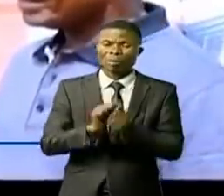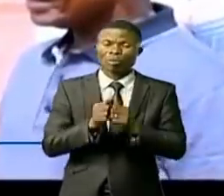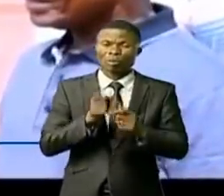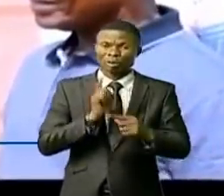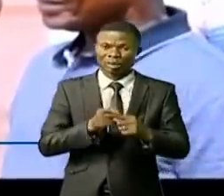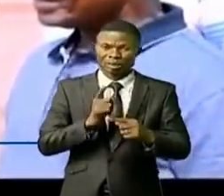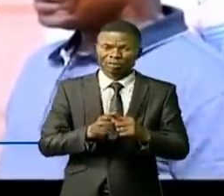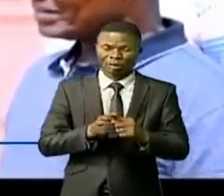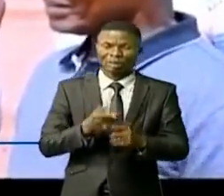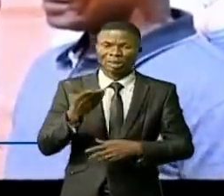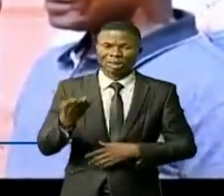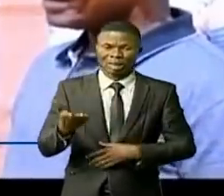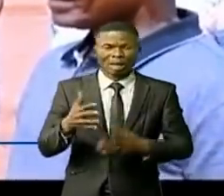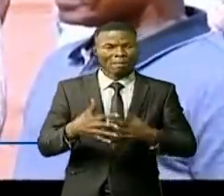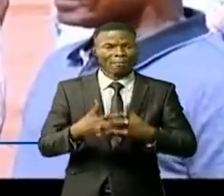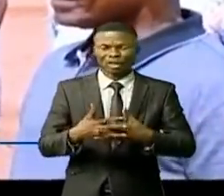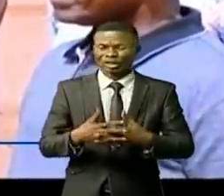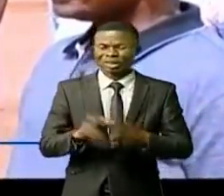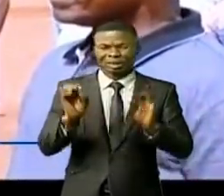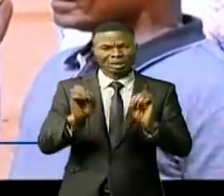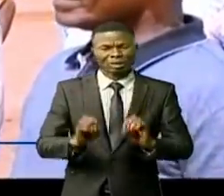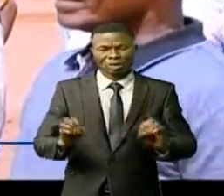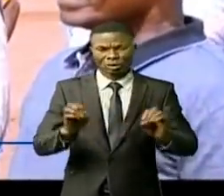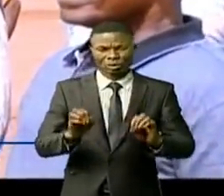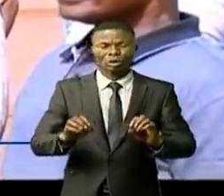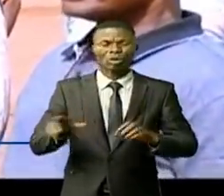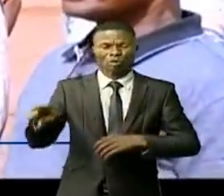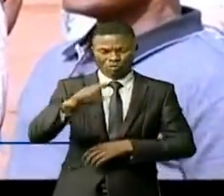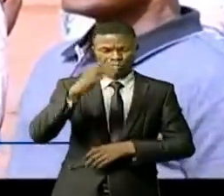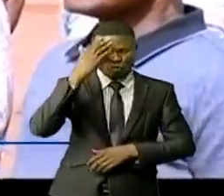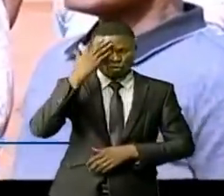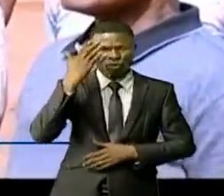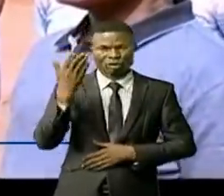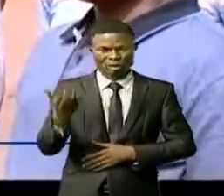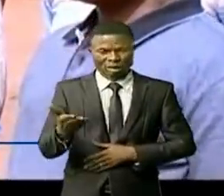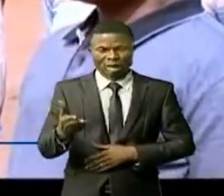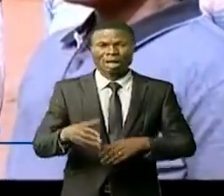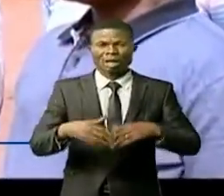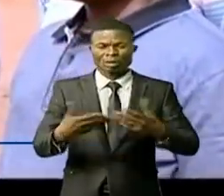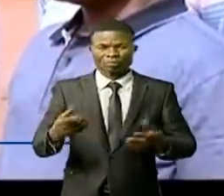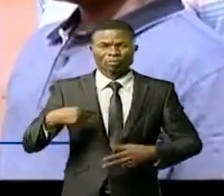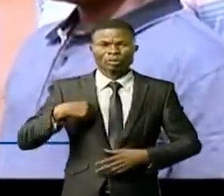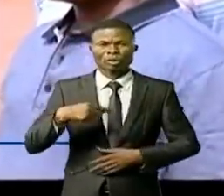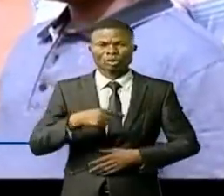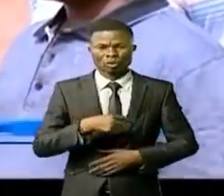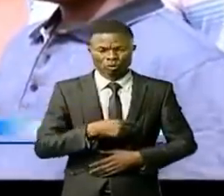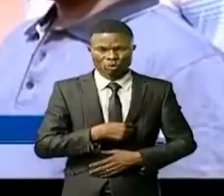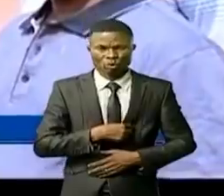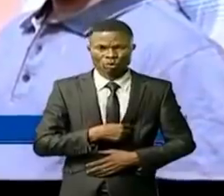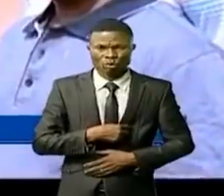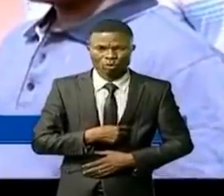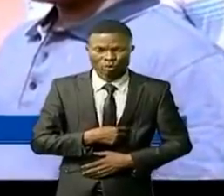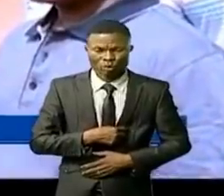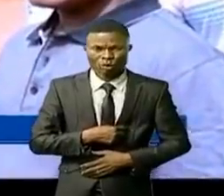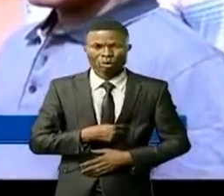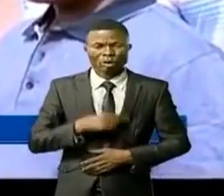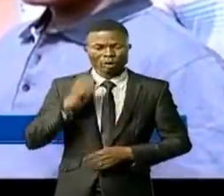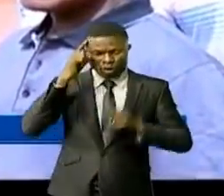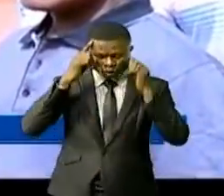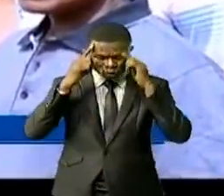quelques soucis de matériel et ça tout le monde le sait. Nous avons instruit à ce